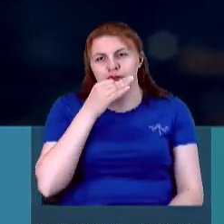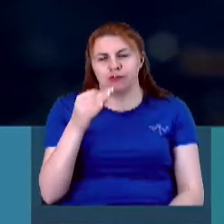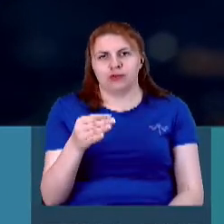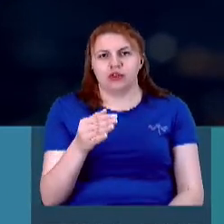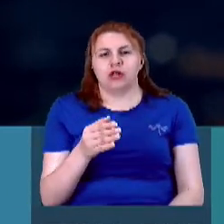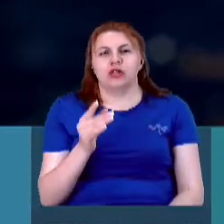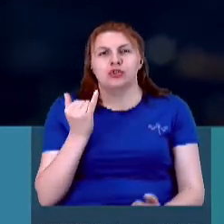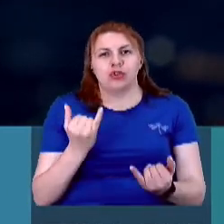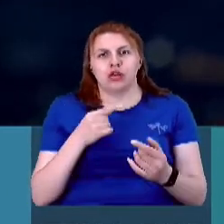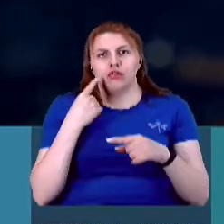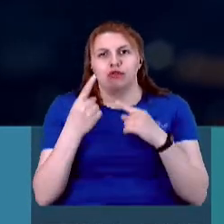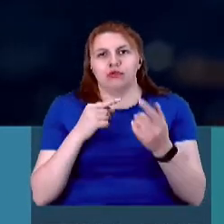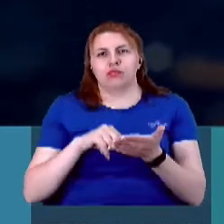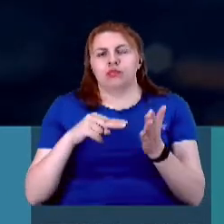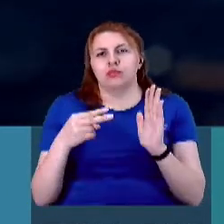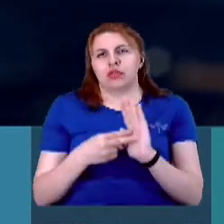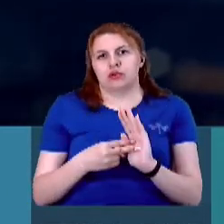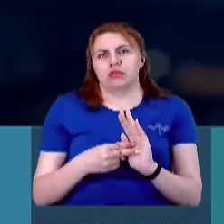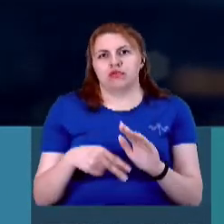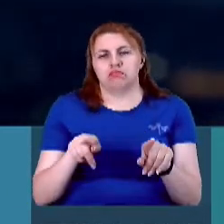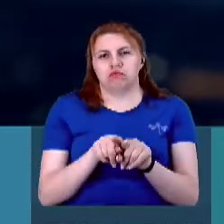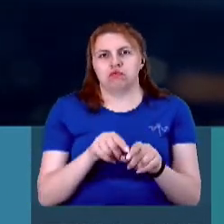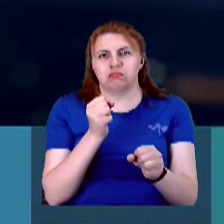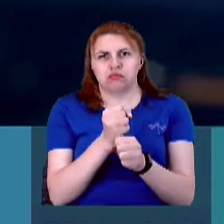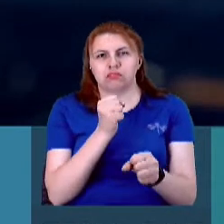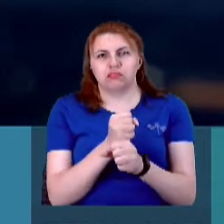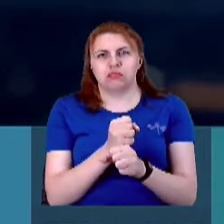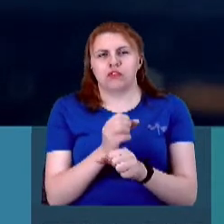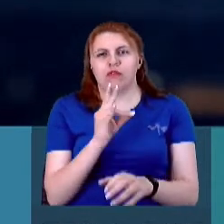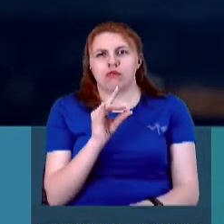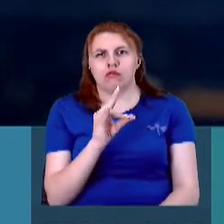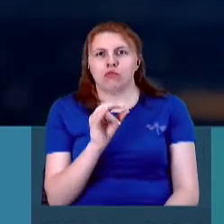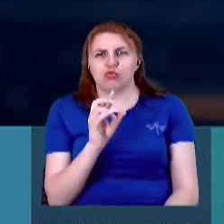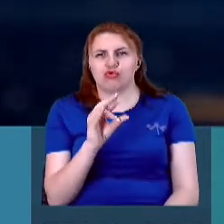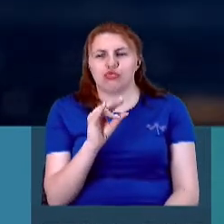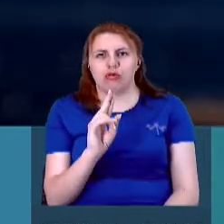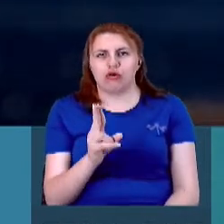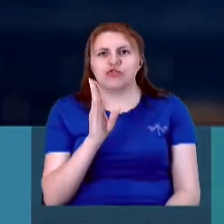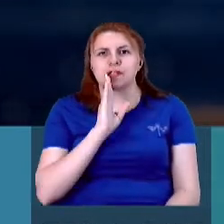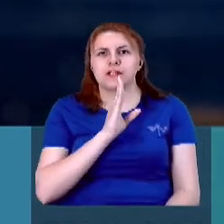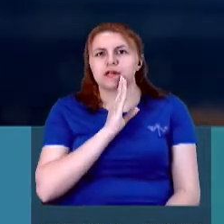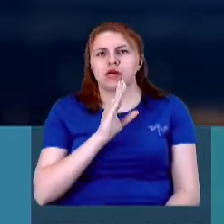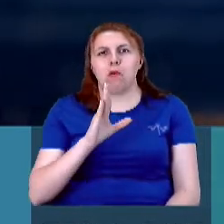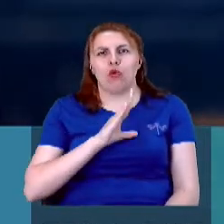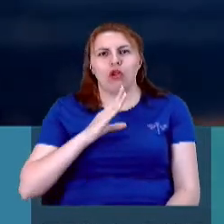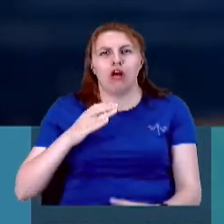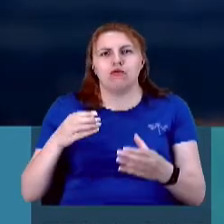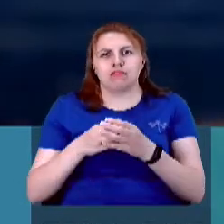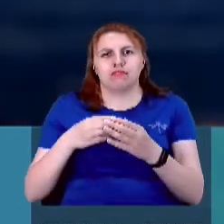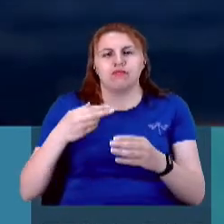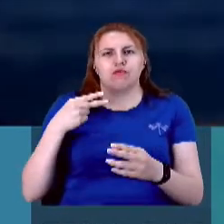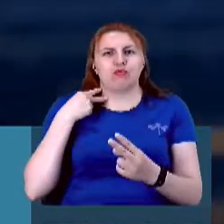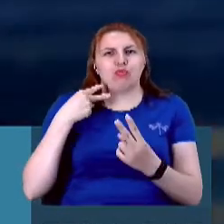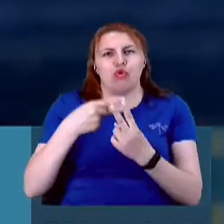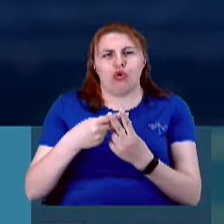про мотиви замаху на вбивство Валентини Бучок. Нагадаю, жінка, яка провела рік в полоні бойовиків так